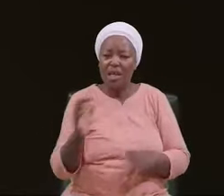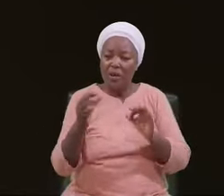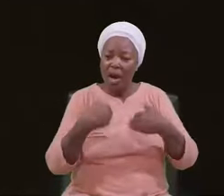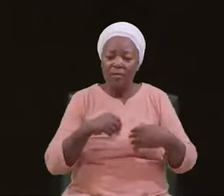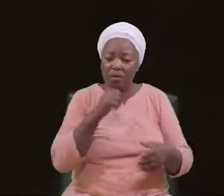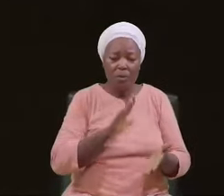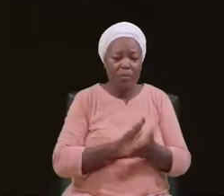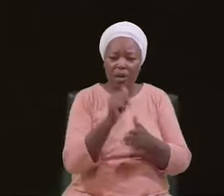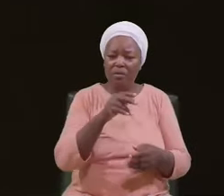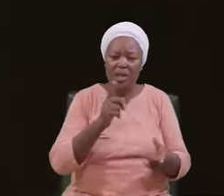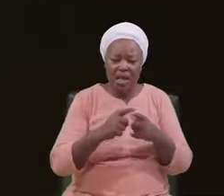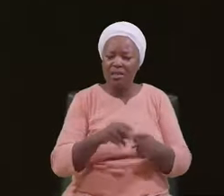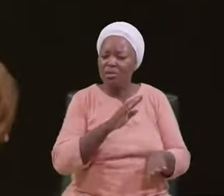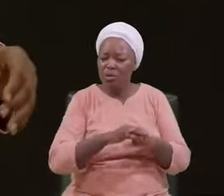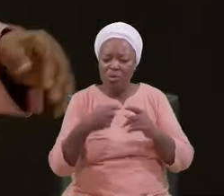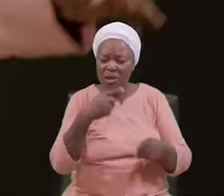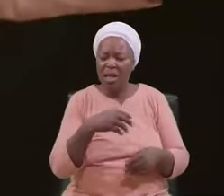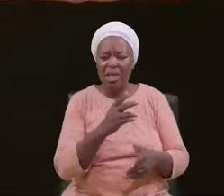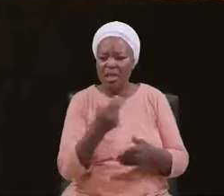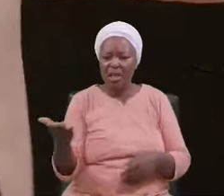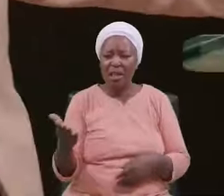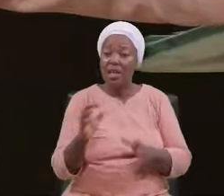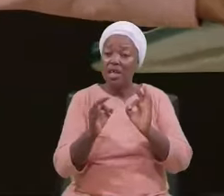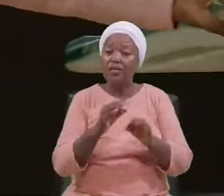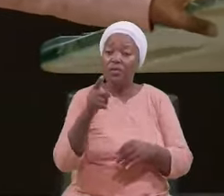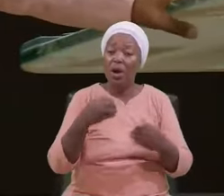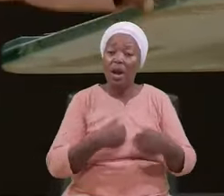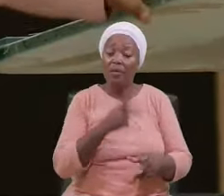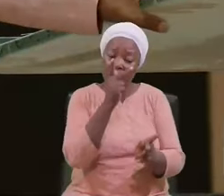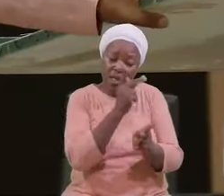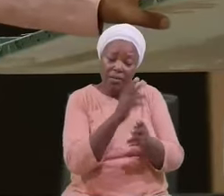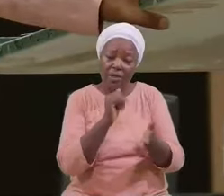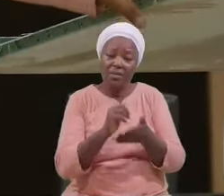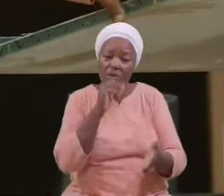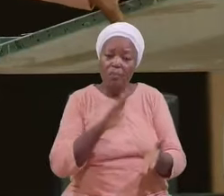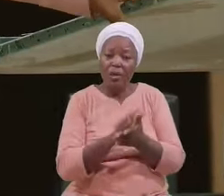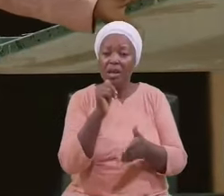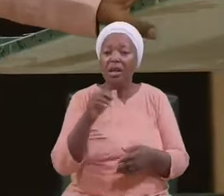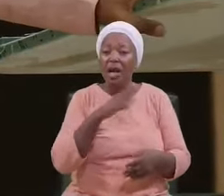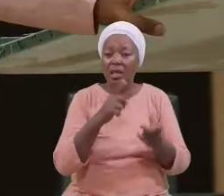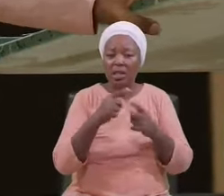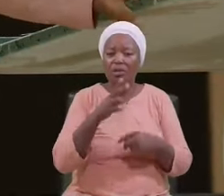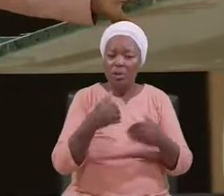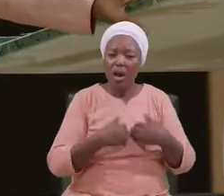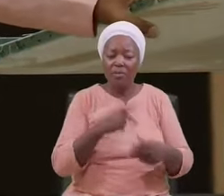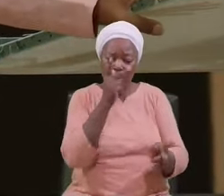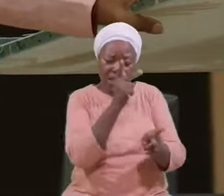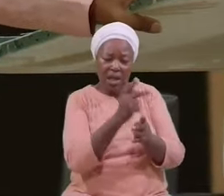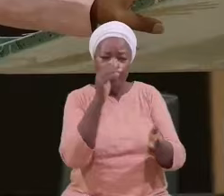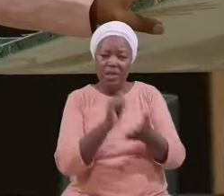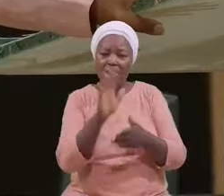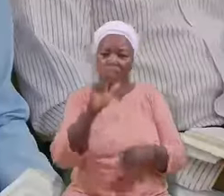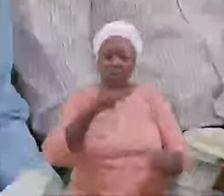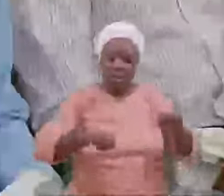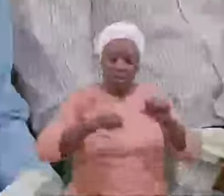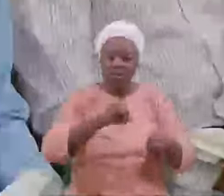Faut pas le déclarer. Si tu avais englouti ton incrédulité et tes doutes, rien